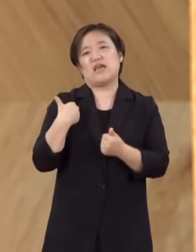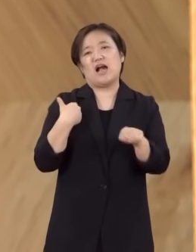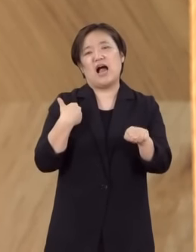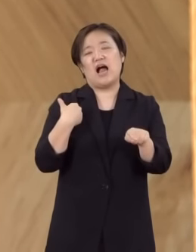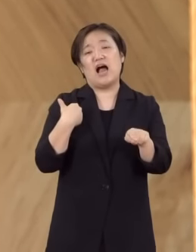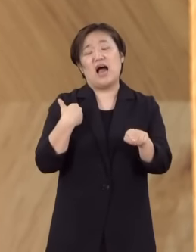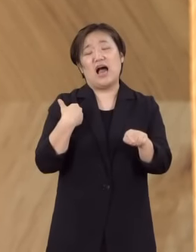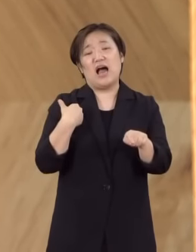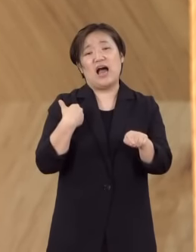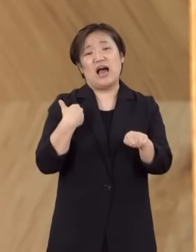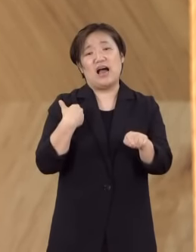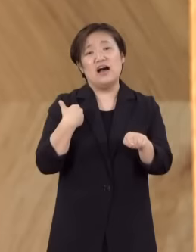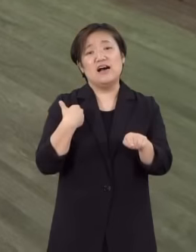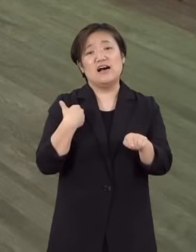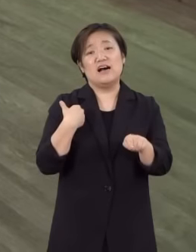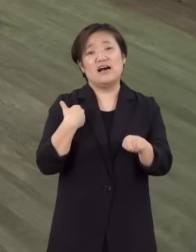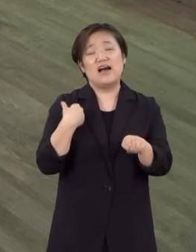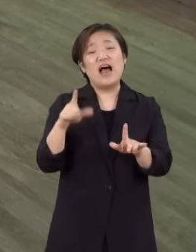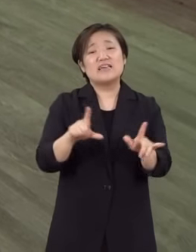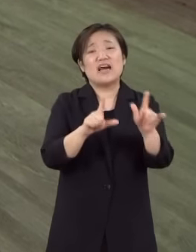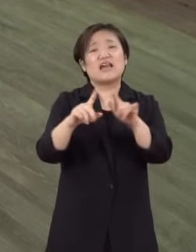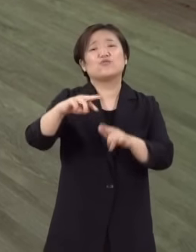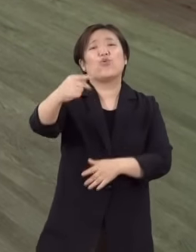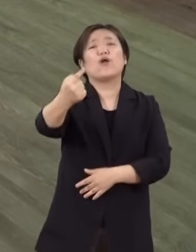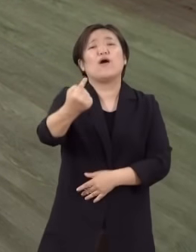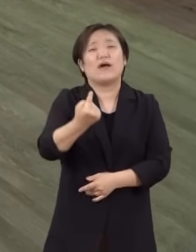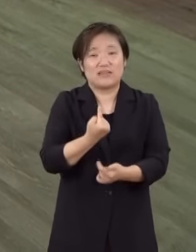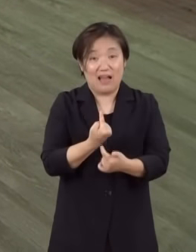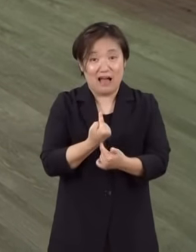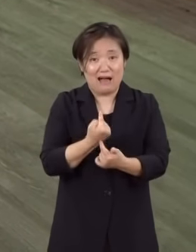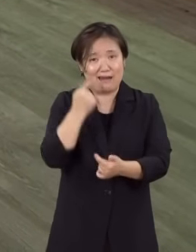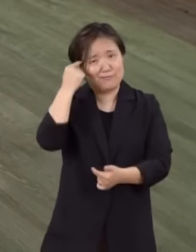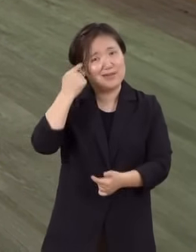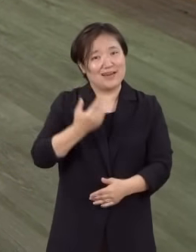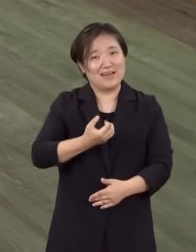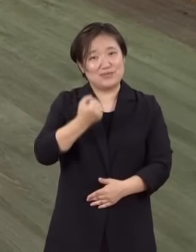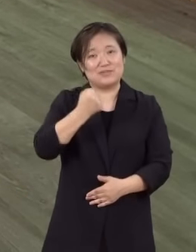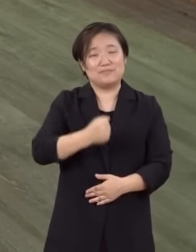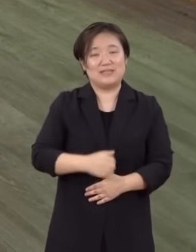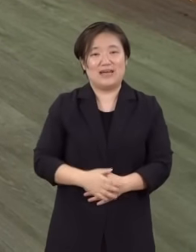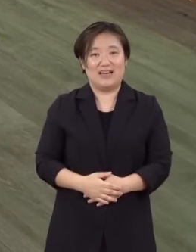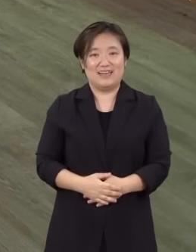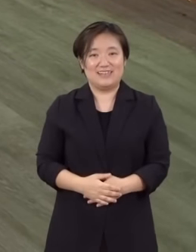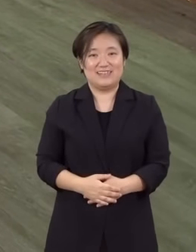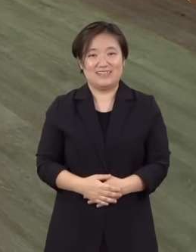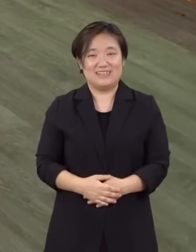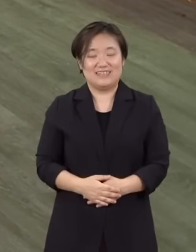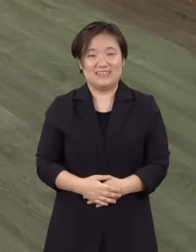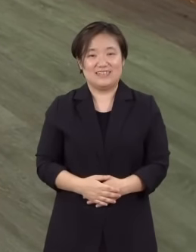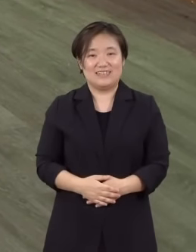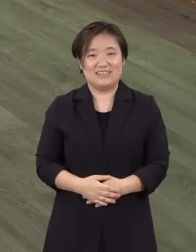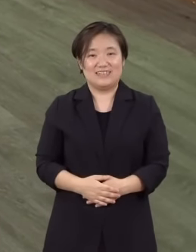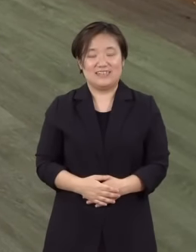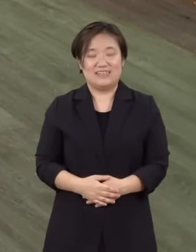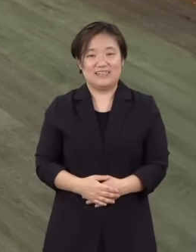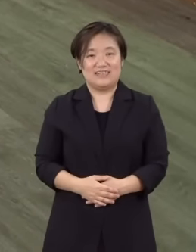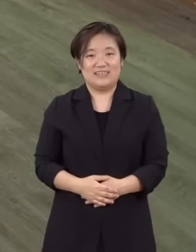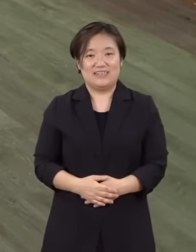수 있었다고 생각하고 있습니다 서론이 너무 길었는데요